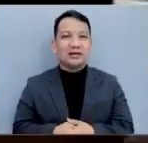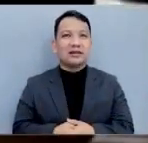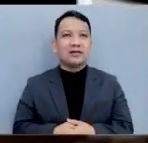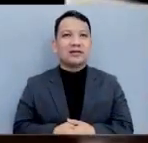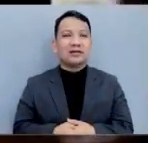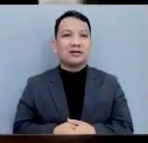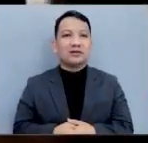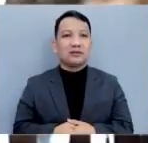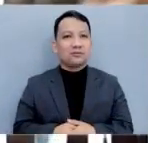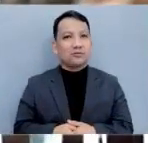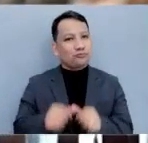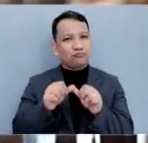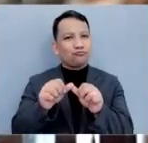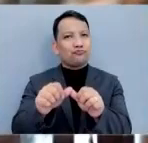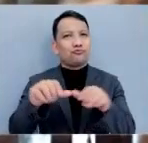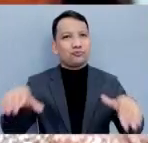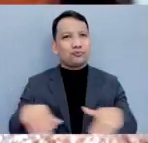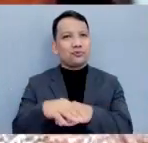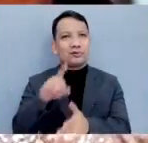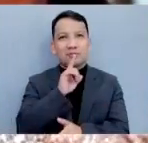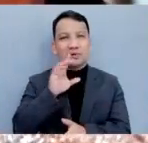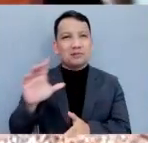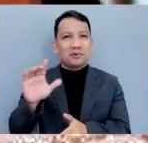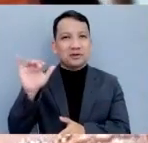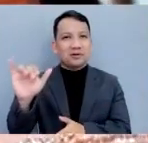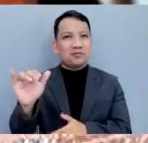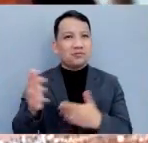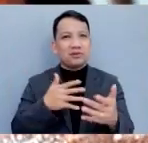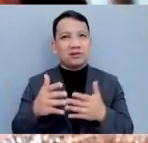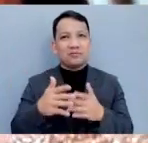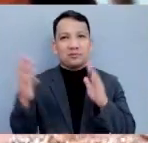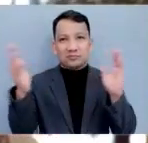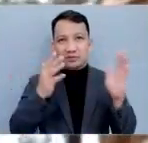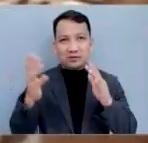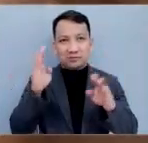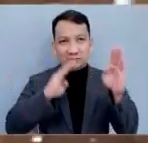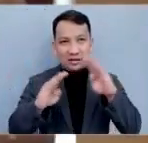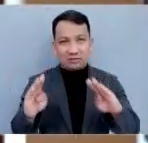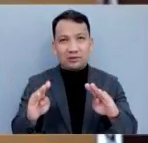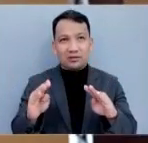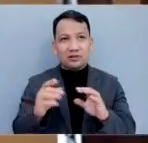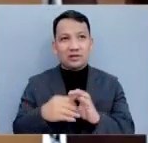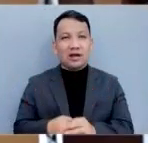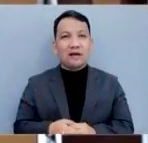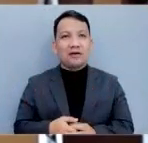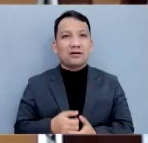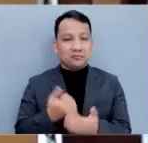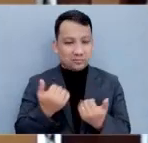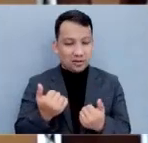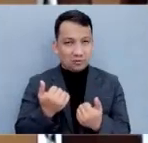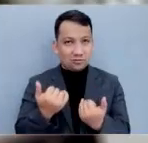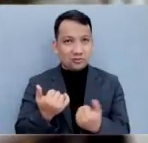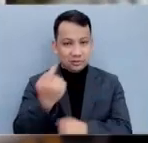Hindi napigil ang kanilang pangakong magmamahalan kahit ano pang unos ang dumating. Mahal, sa araw na ito,